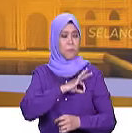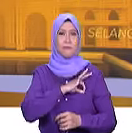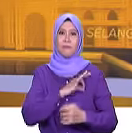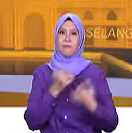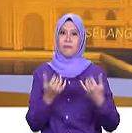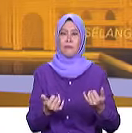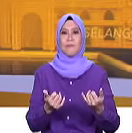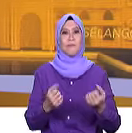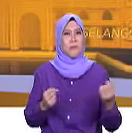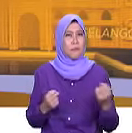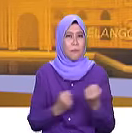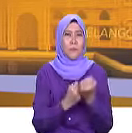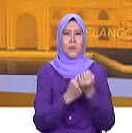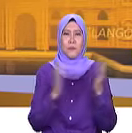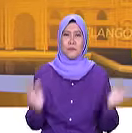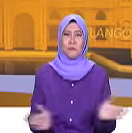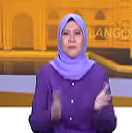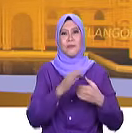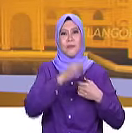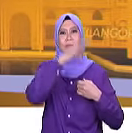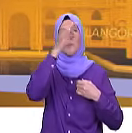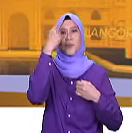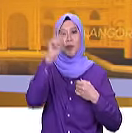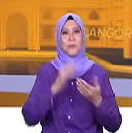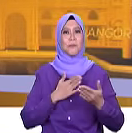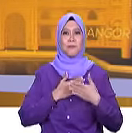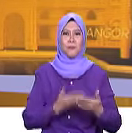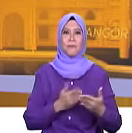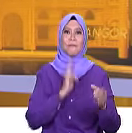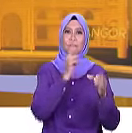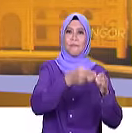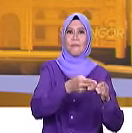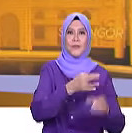semangat, Nohidayu tekad mempergiatkan aktiviti kesukarelawanan.